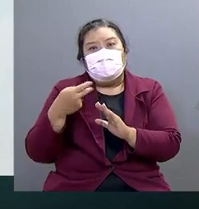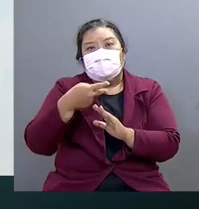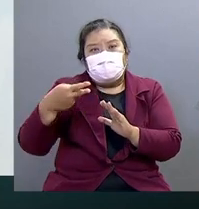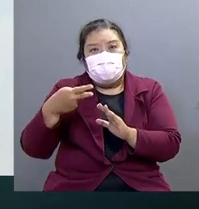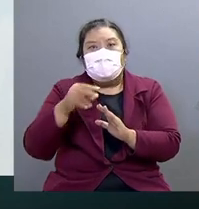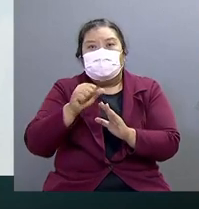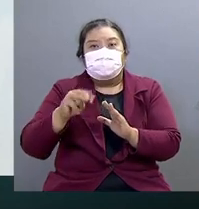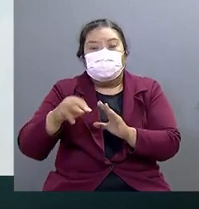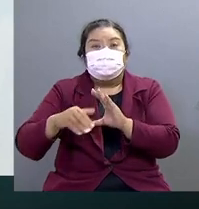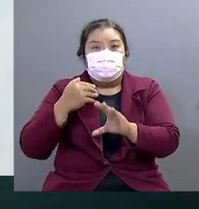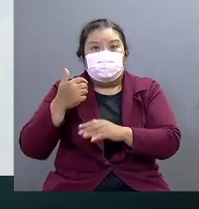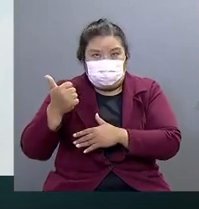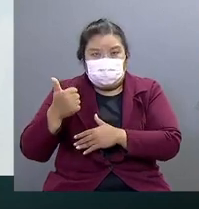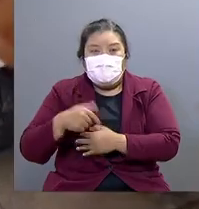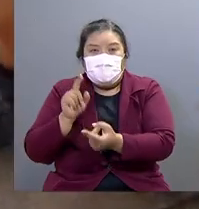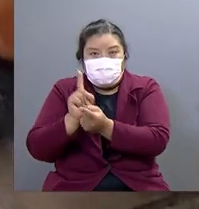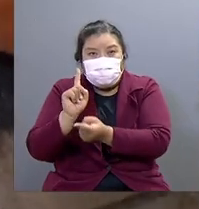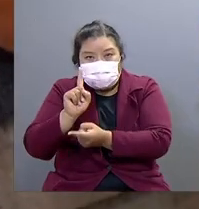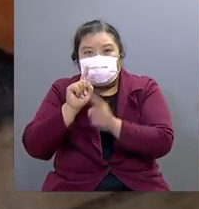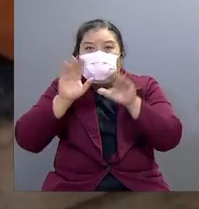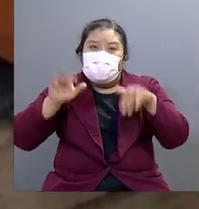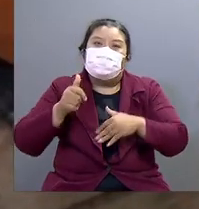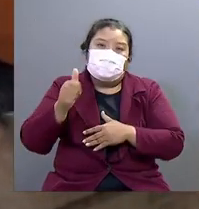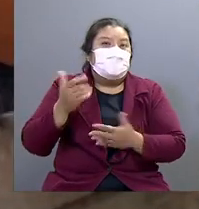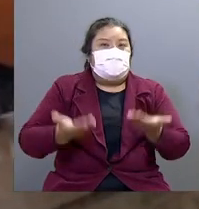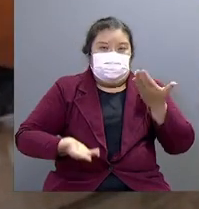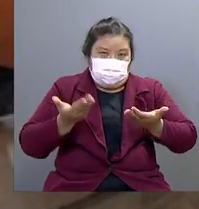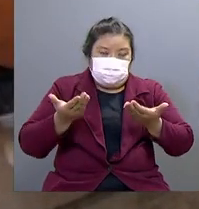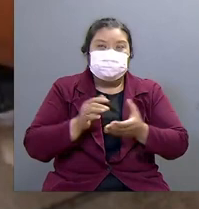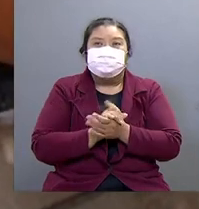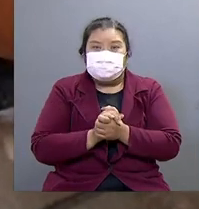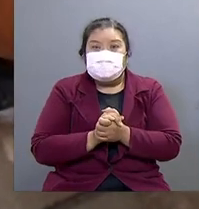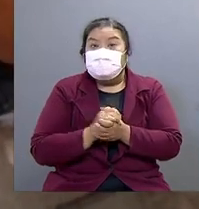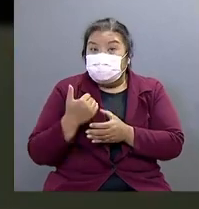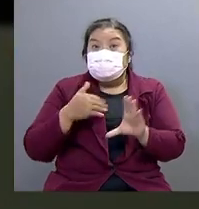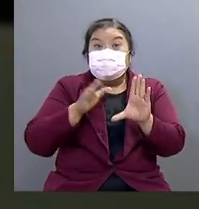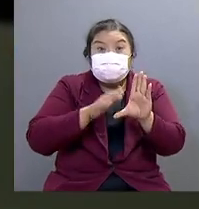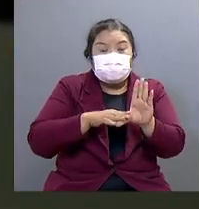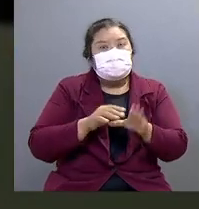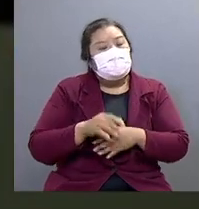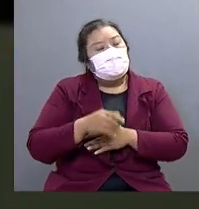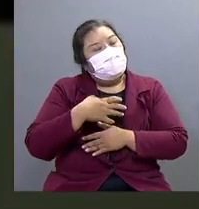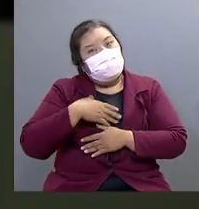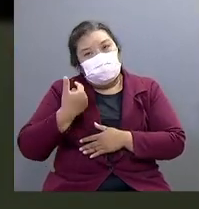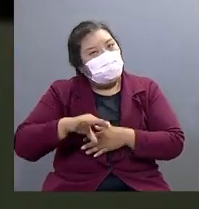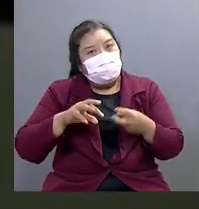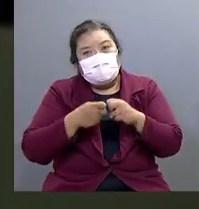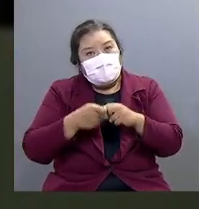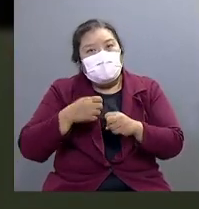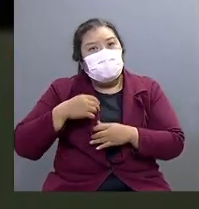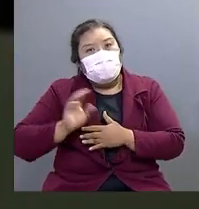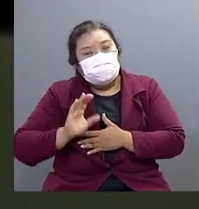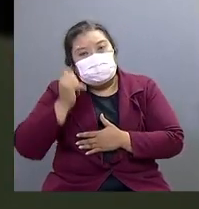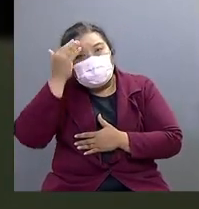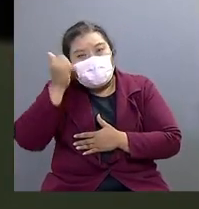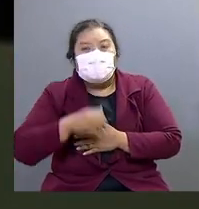ารกรุงไทยทั่วประเทศค่ะคนที่เข้าลงทะเบียนใหม่บางส่วนเขาบอกว่าประสบปัญหาในการลงทะเบียนเช่นเดียวกันเพราะว่าก็รอรับข้อความ